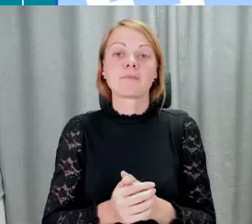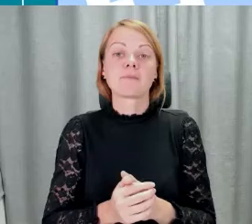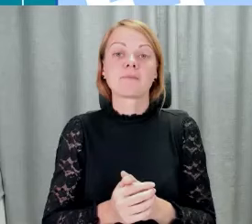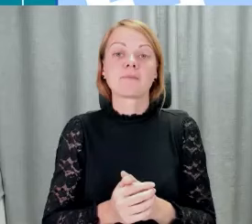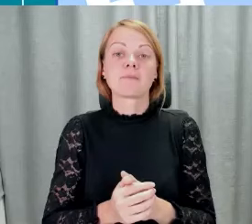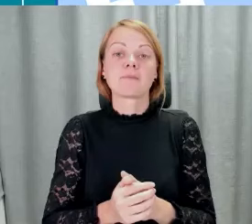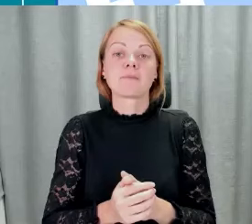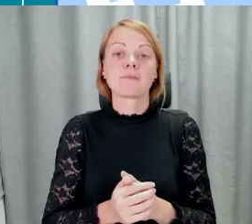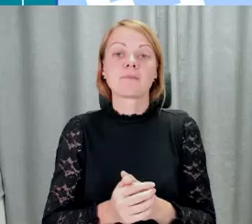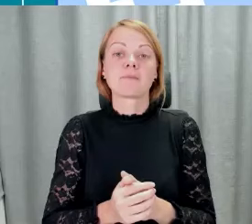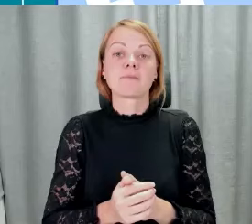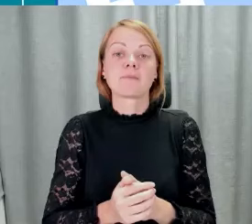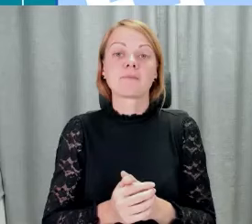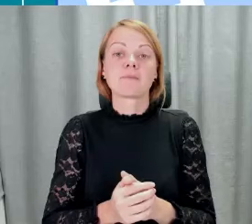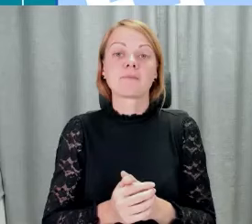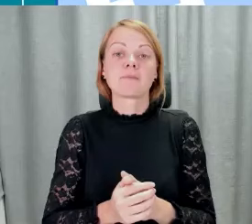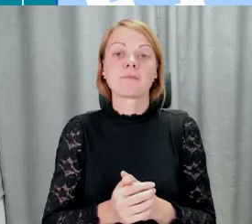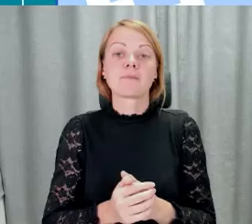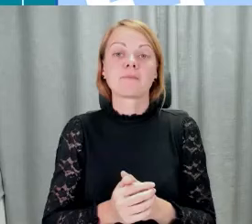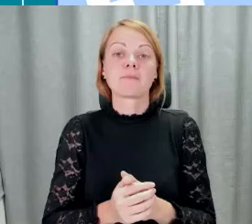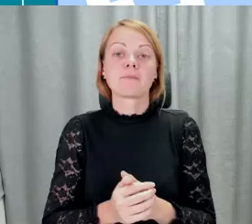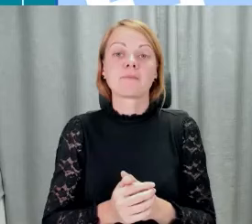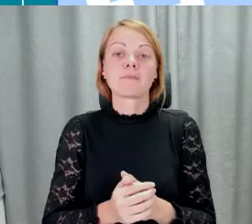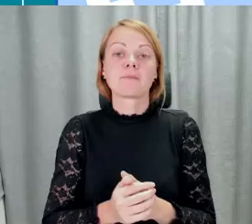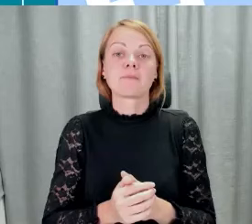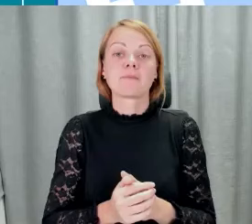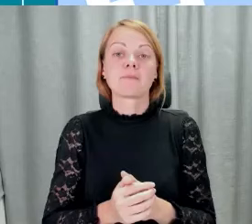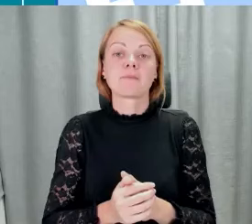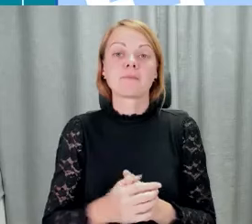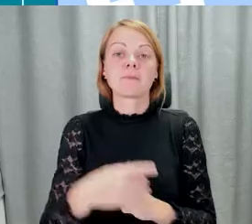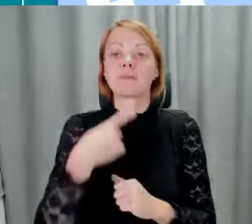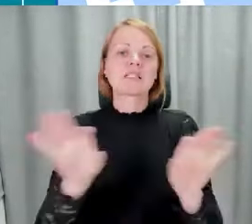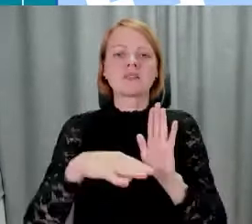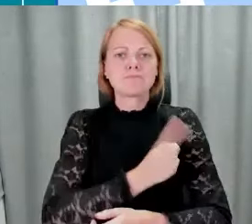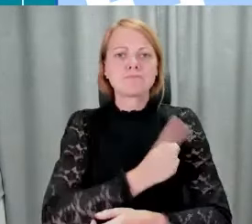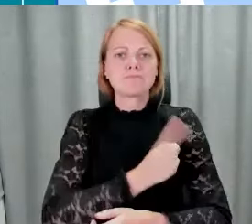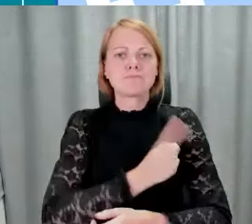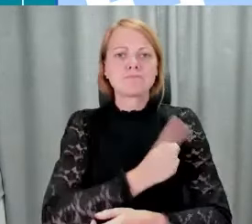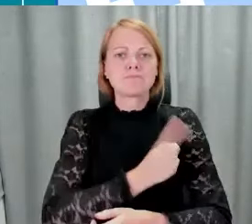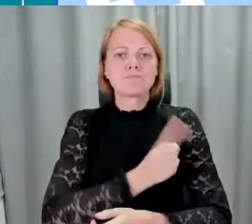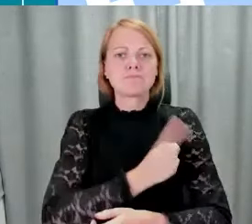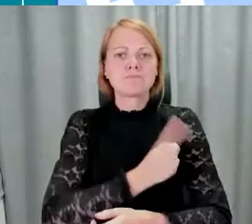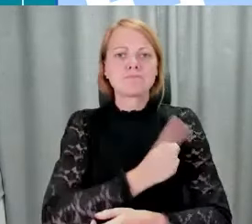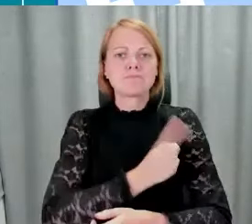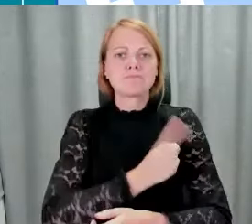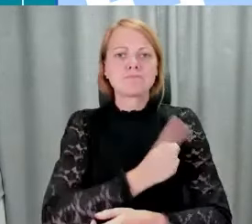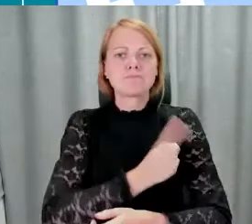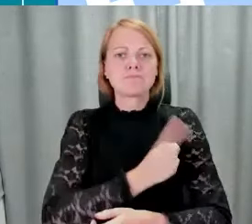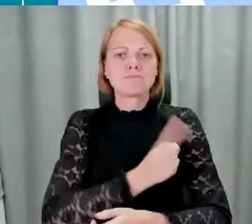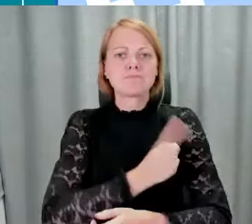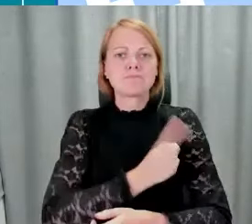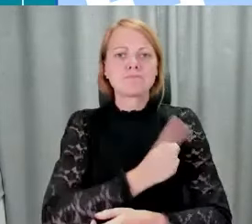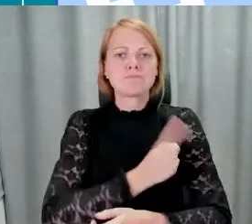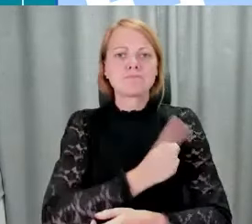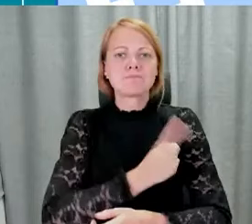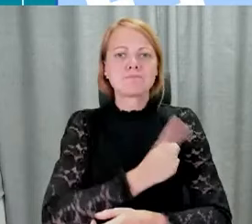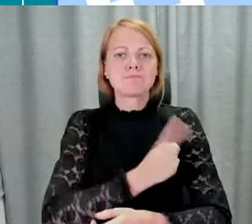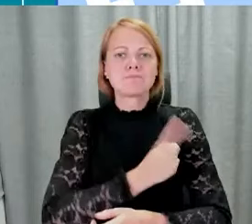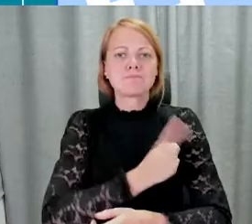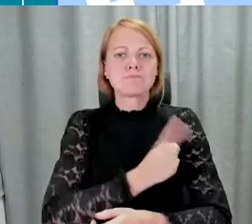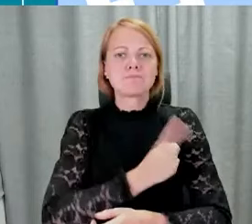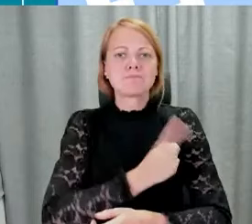kāpēc viņš jau nav spēkā, un mēs jau dzīvot varbūt tajā skaistajā nākotnē. Tāpēc, kā viņš nosaka tehniskās prasības